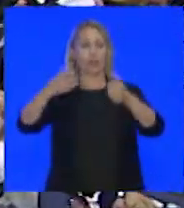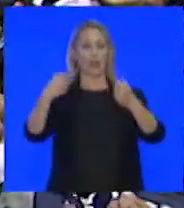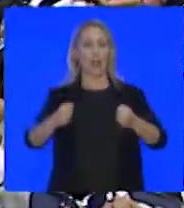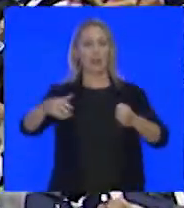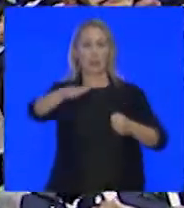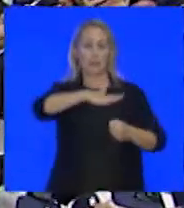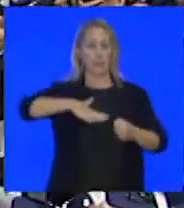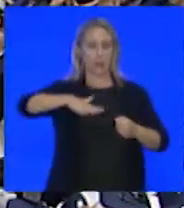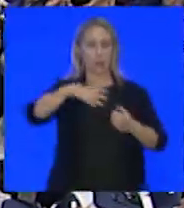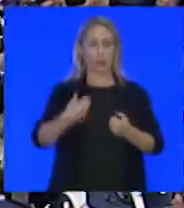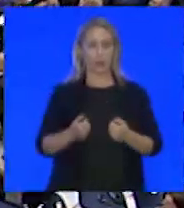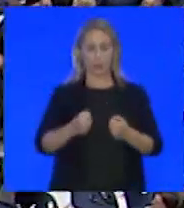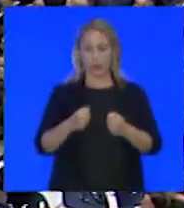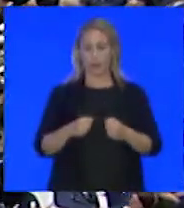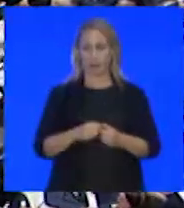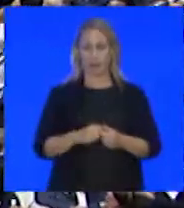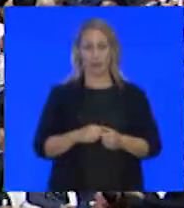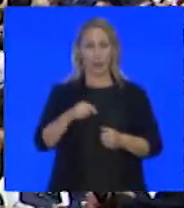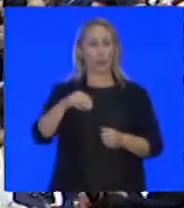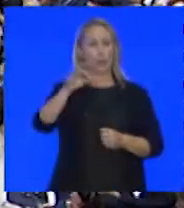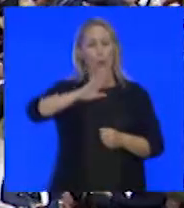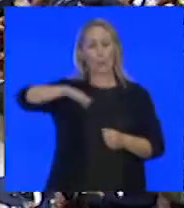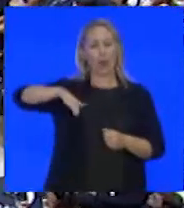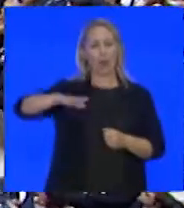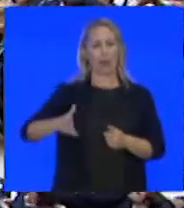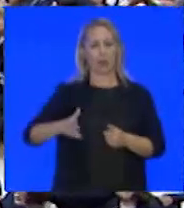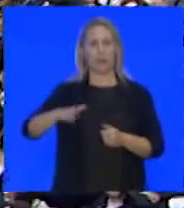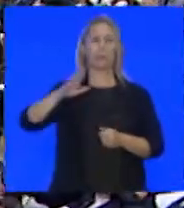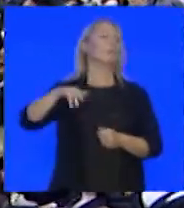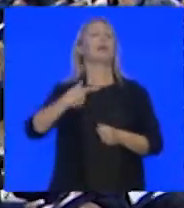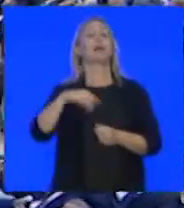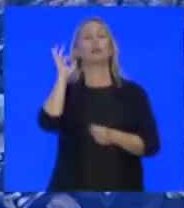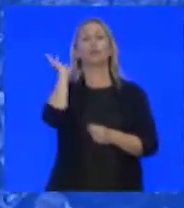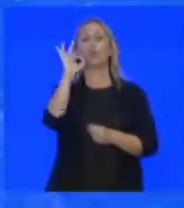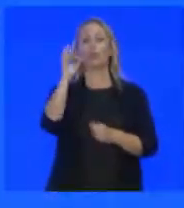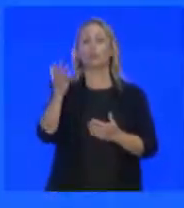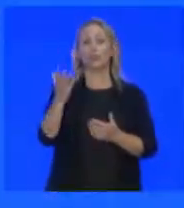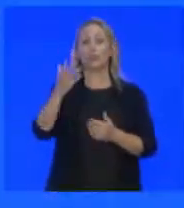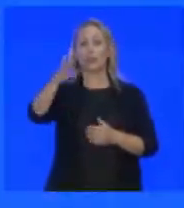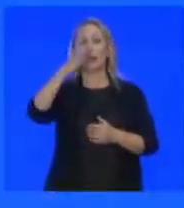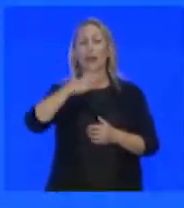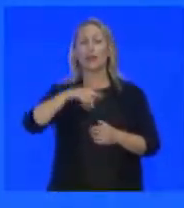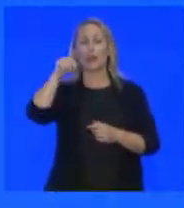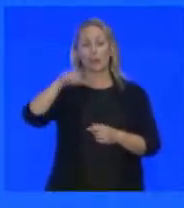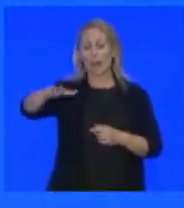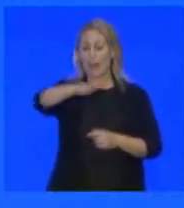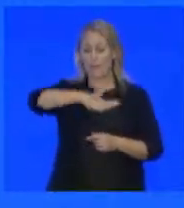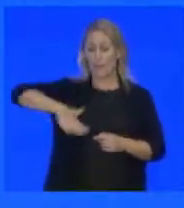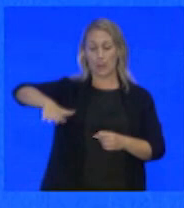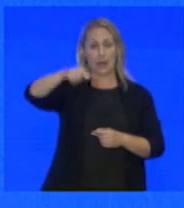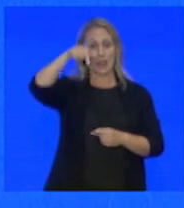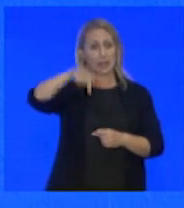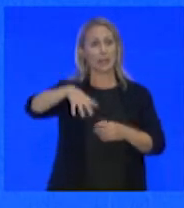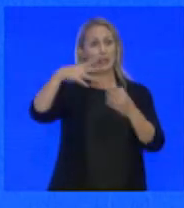Είναι το γνωστό ακίνητο στην Περαία. Φιλοδοξία μας είναι να φιλοξενήσει την πρωτοβουλία Thessin